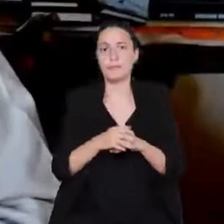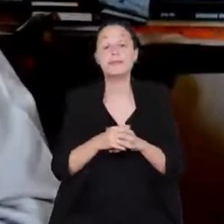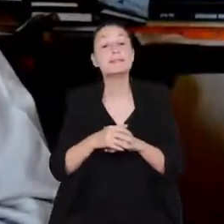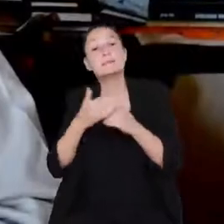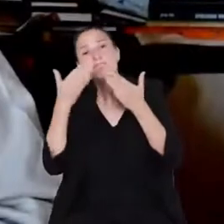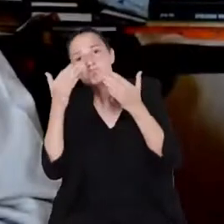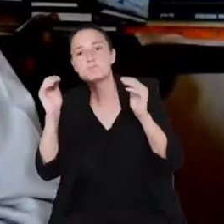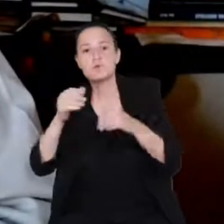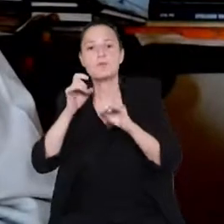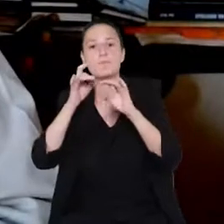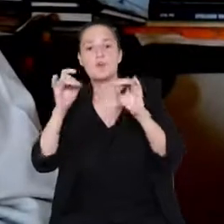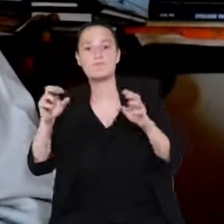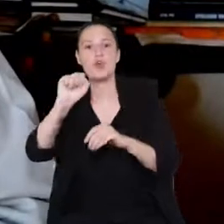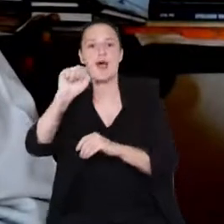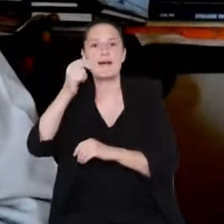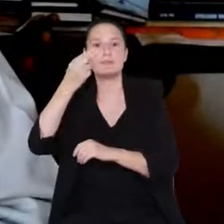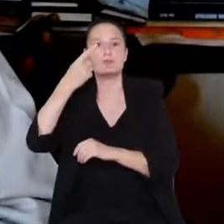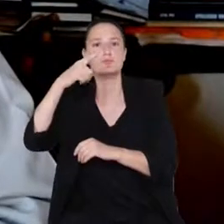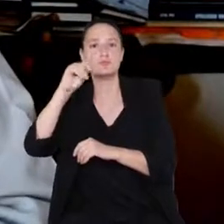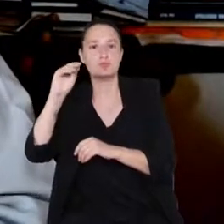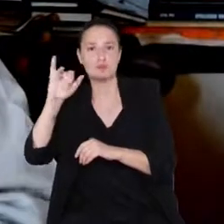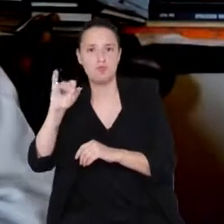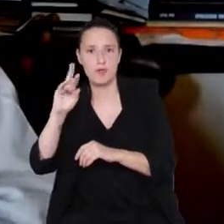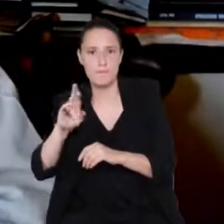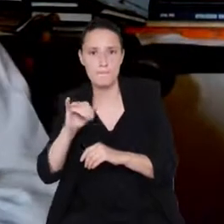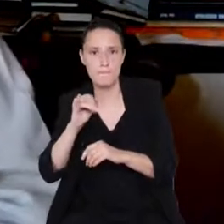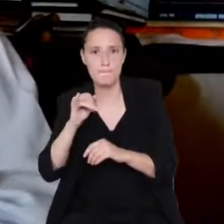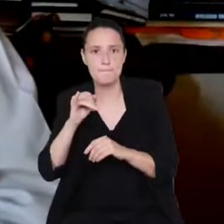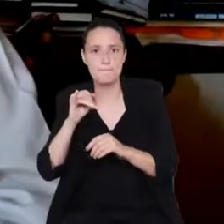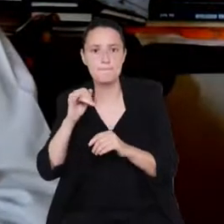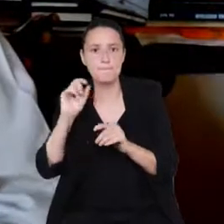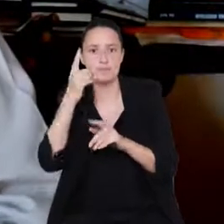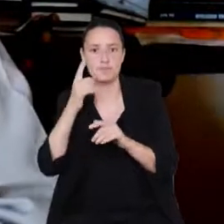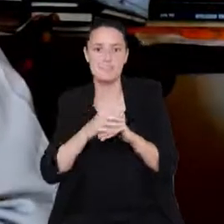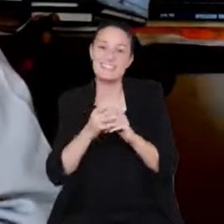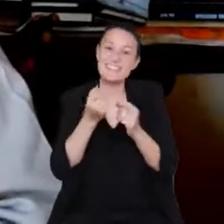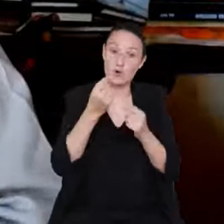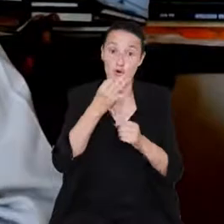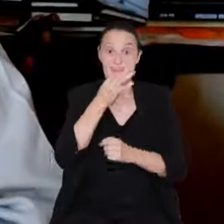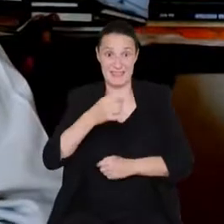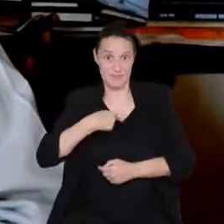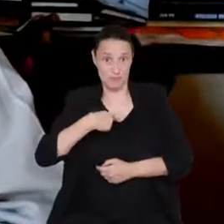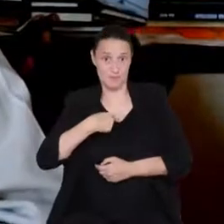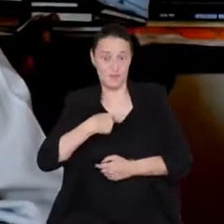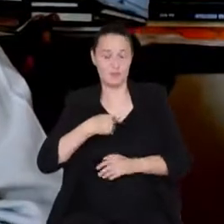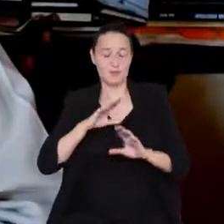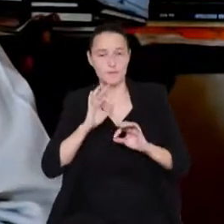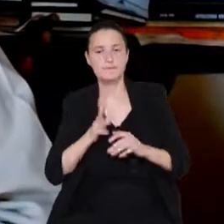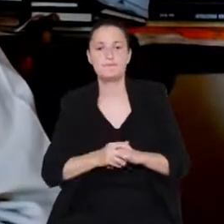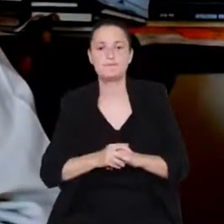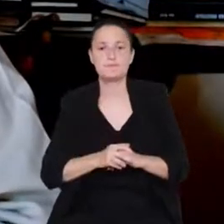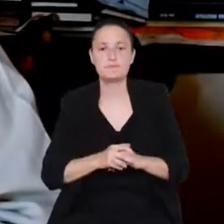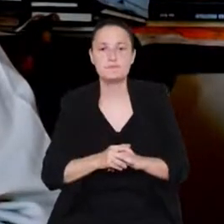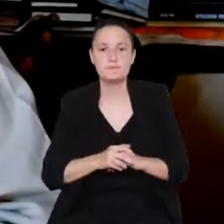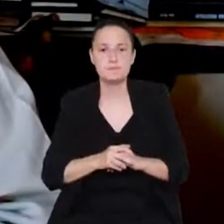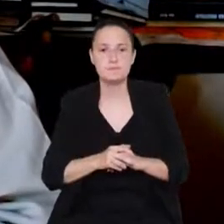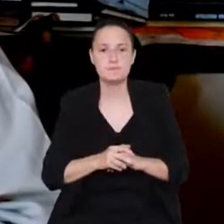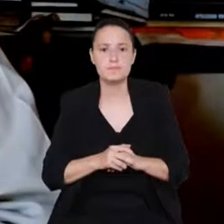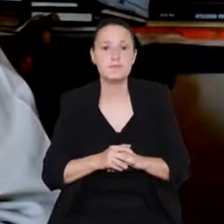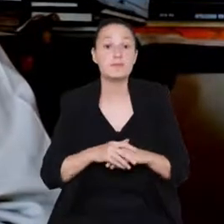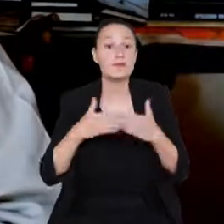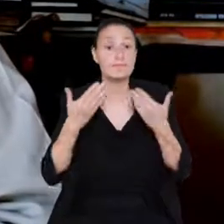Panie profesorze. Rozumiem, że to jest trochę pytanie do mnie. A